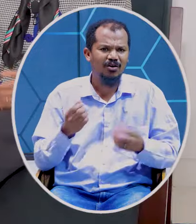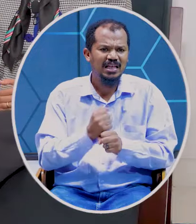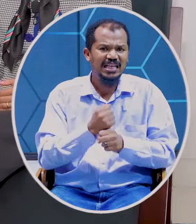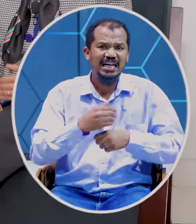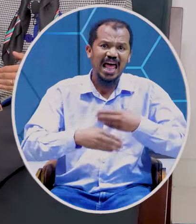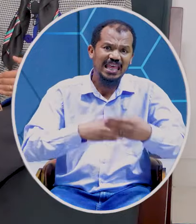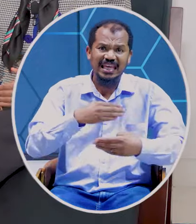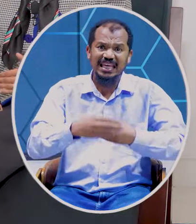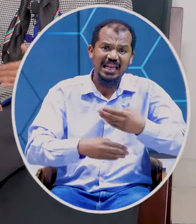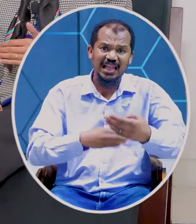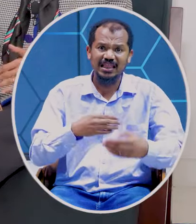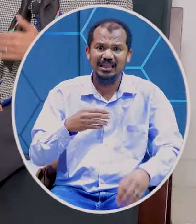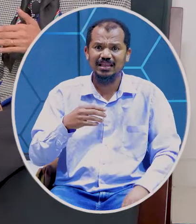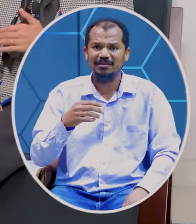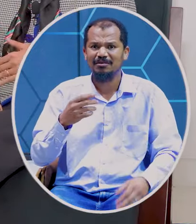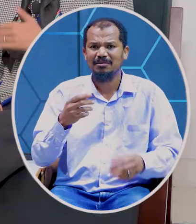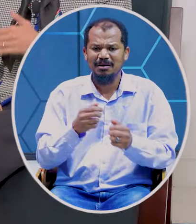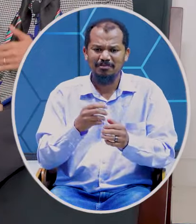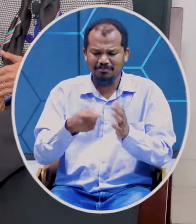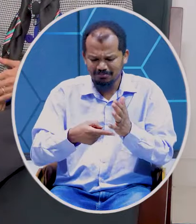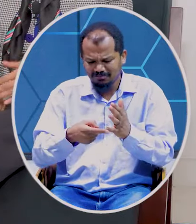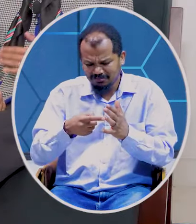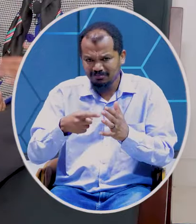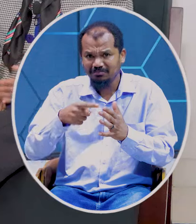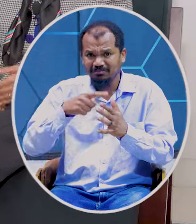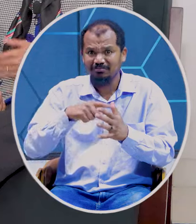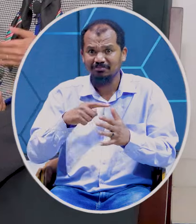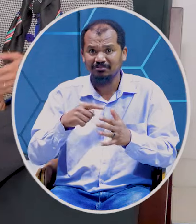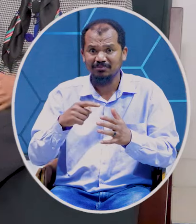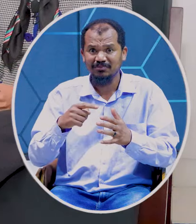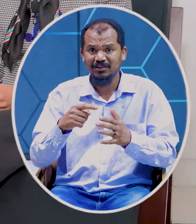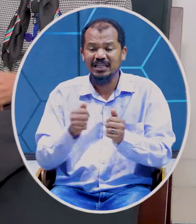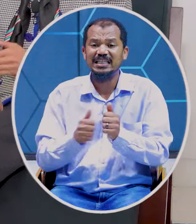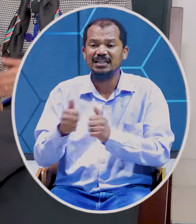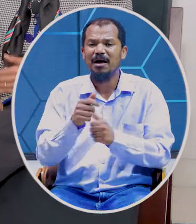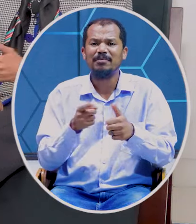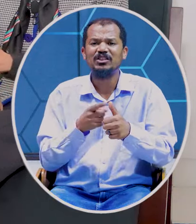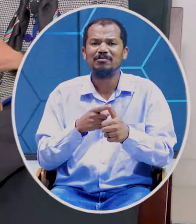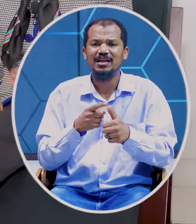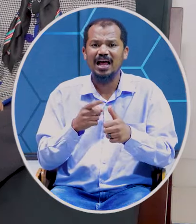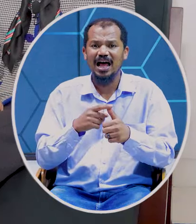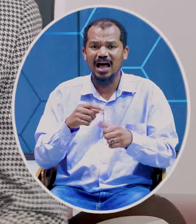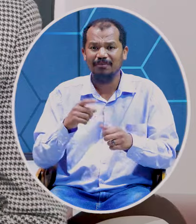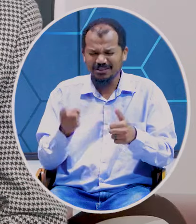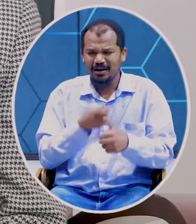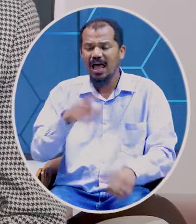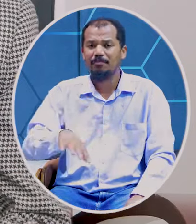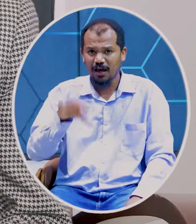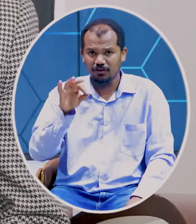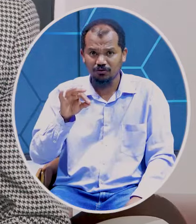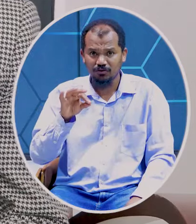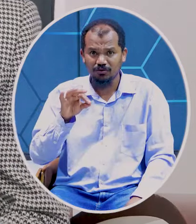አብዛኛው የስራ ሂደት በሃይራርኪ ወይም በቅደም ተከተል ነው። ታካሚዎች ቅድሚያ መጀመሪያ ፍሮንት ላይ ነው